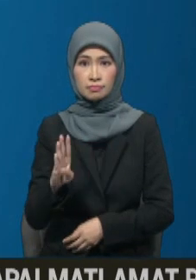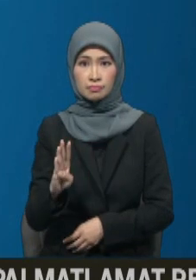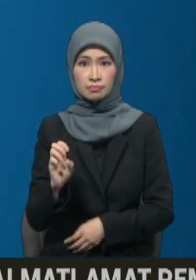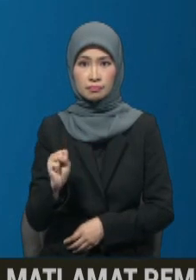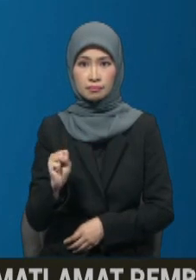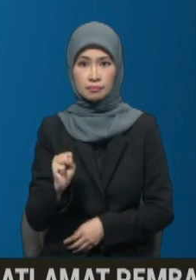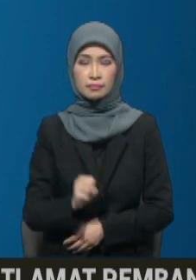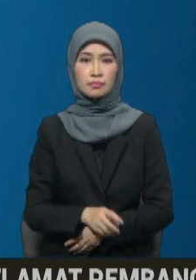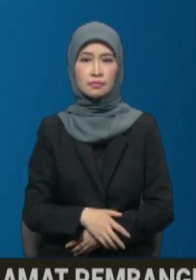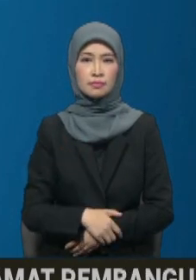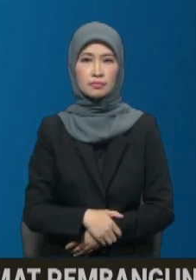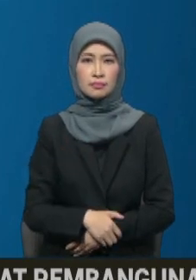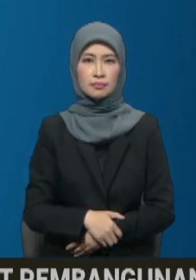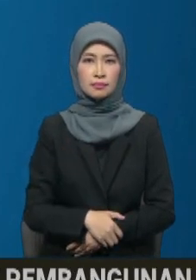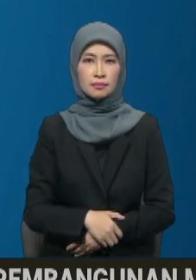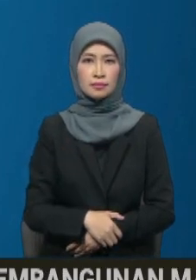dan